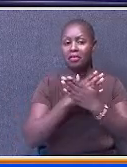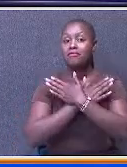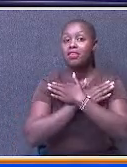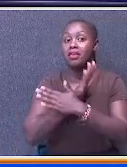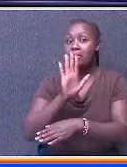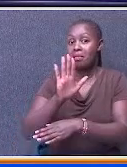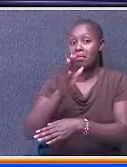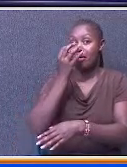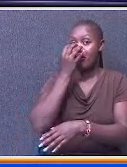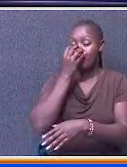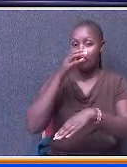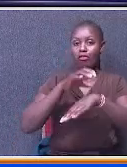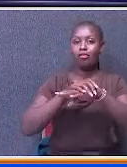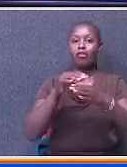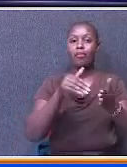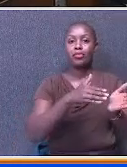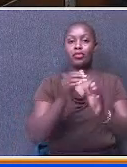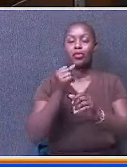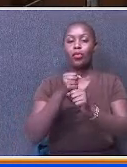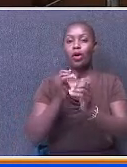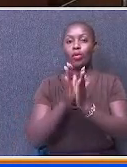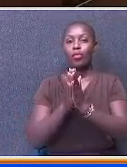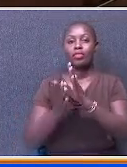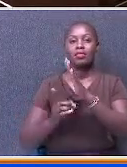kuhudumu katika wizara hizi.